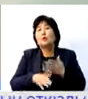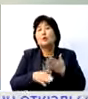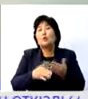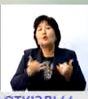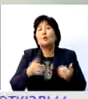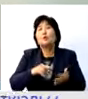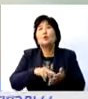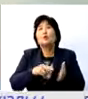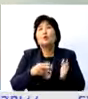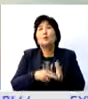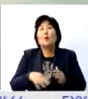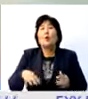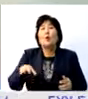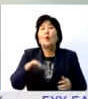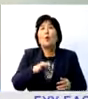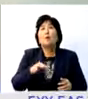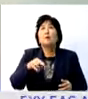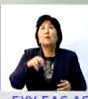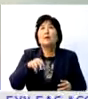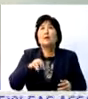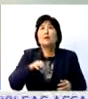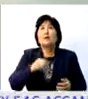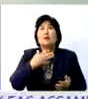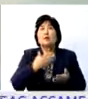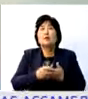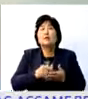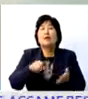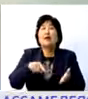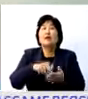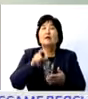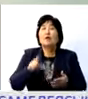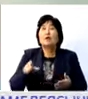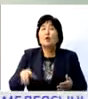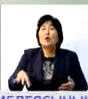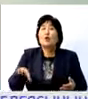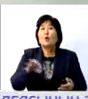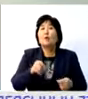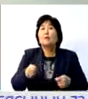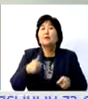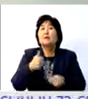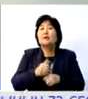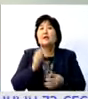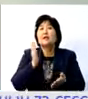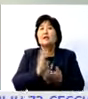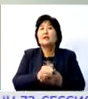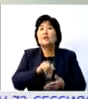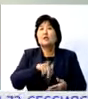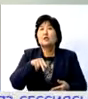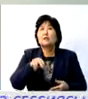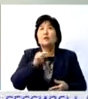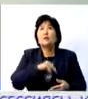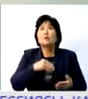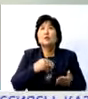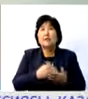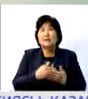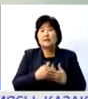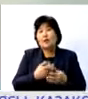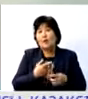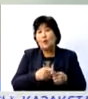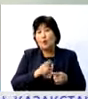жобалар облыстық палатаға тікелей осы қала тұрғындары, облыстық басқармаларға тікелей өздері барып жұмыс жасаған. Сөйтіп